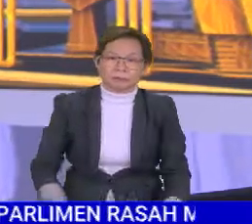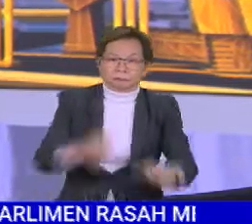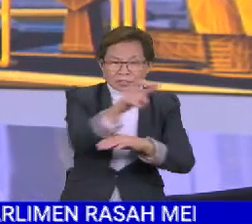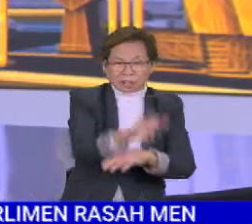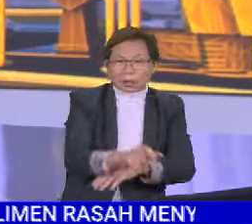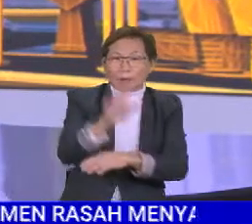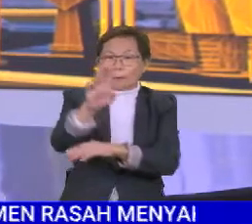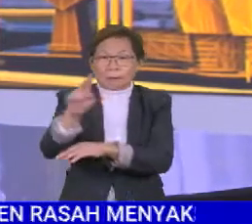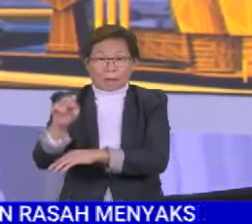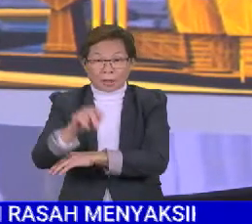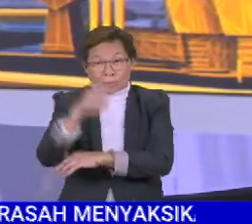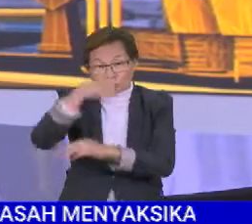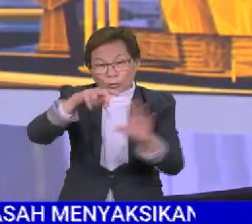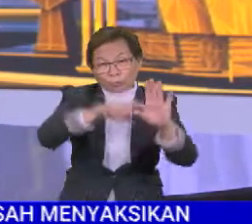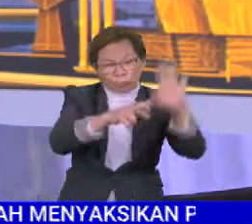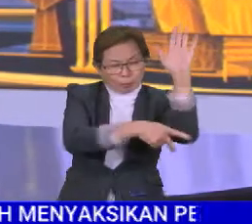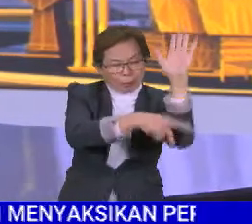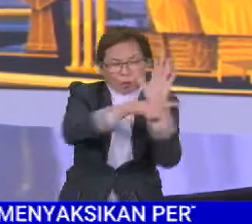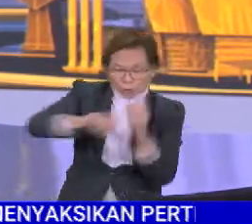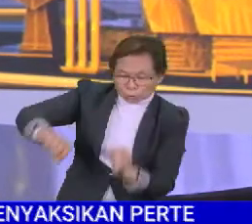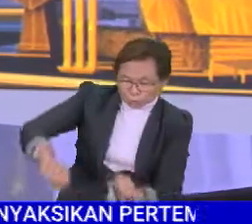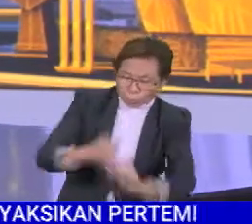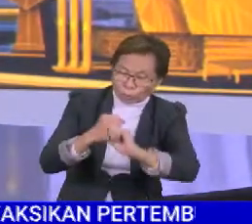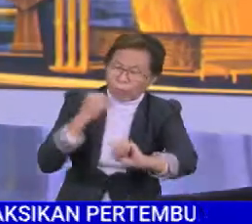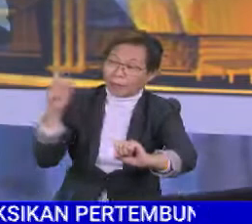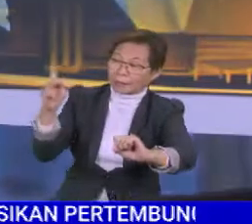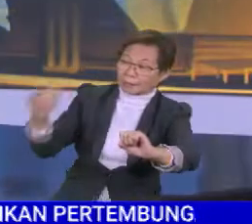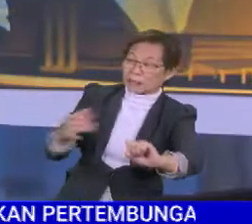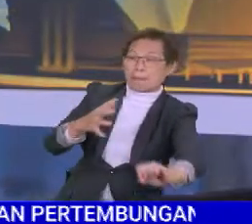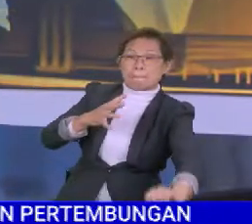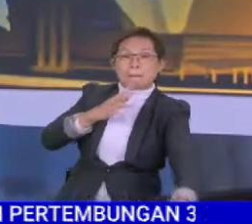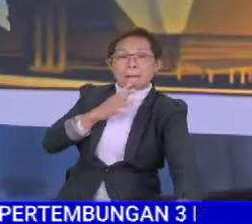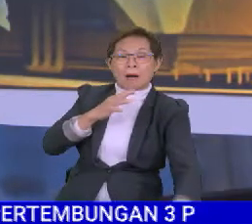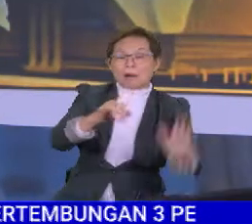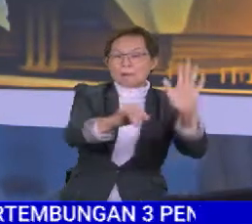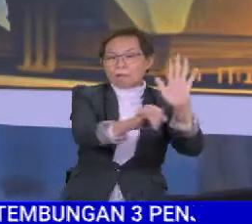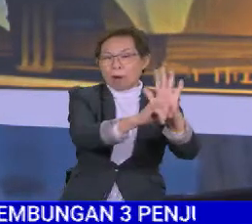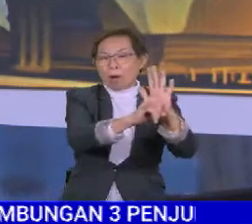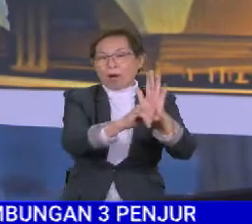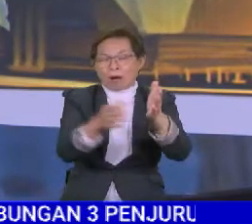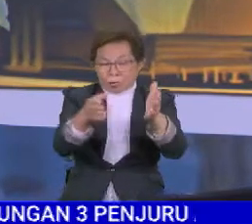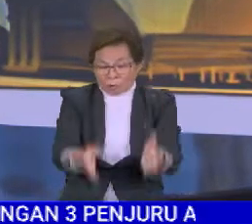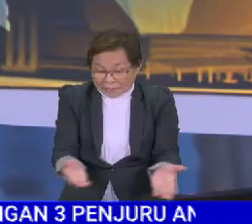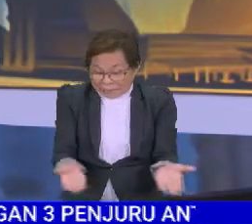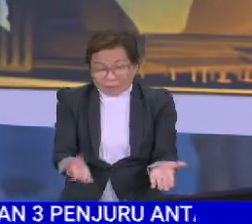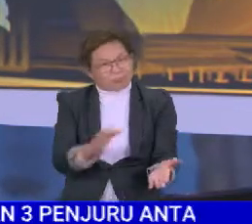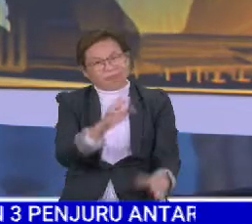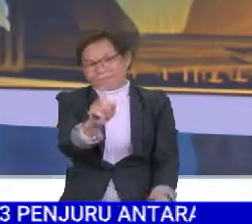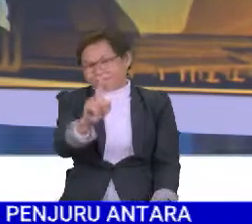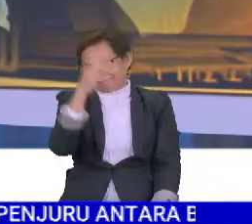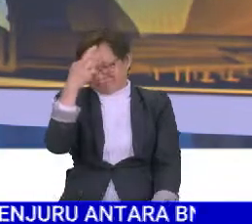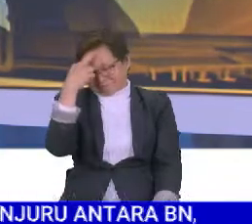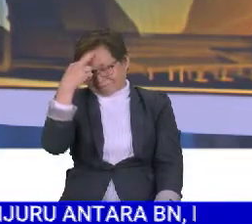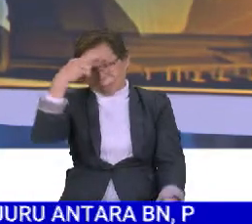Calon Barisan Nasional BN bagi kerusi Parlimen Sungai Buloh, Khairi Jamaluddin menegaskan identiti sebagai anak tempatan bukan faktor